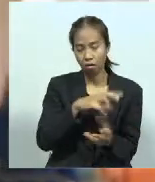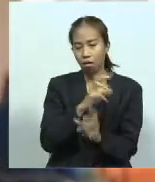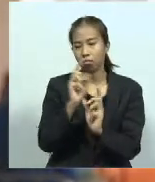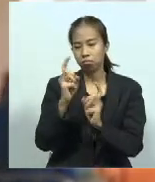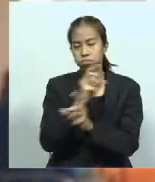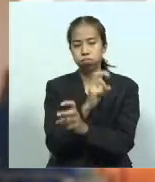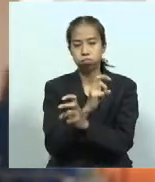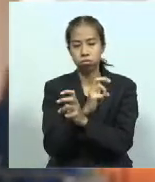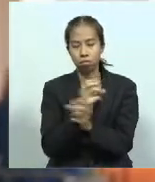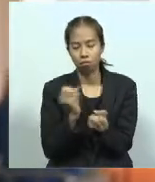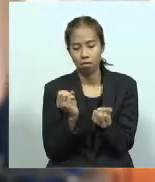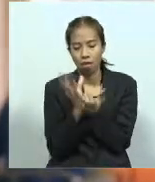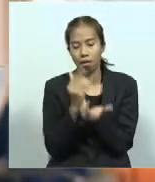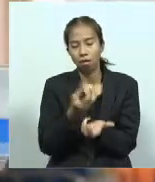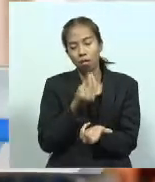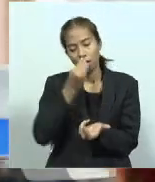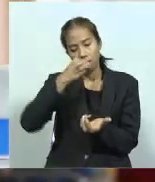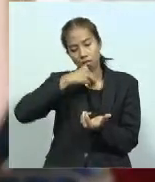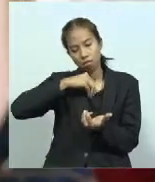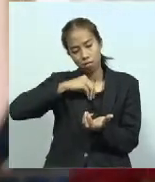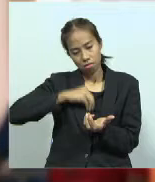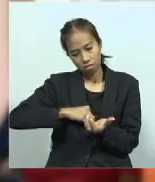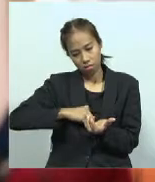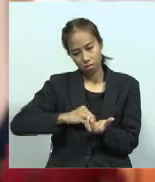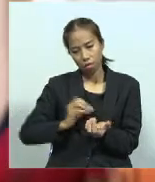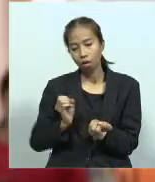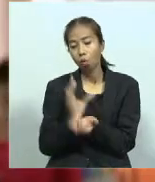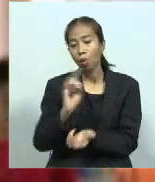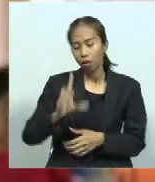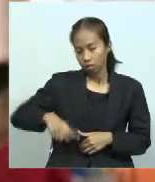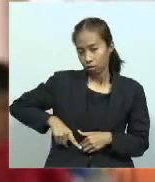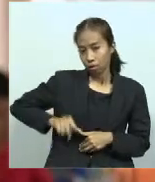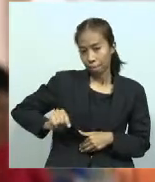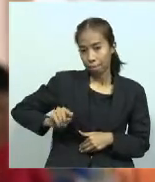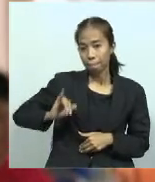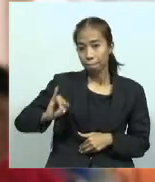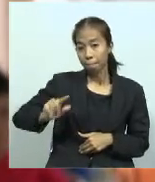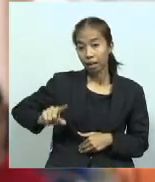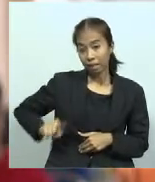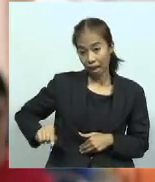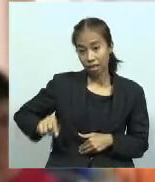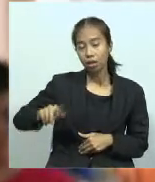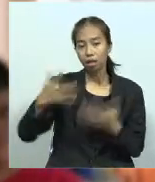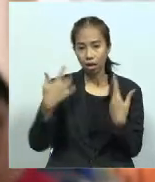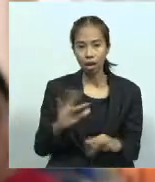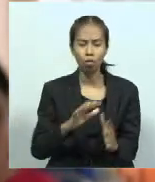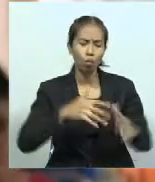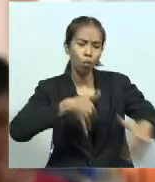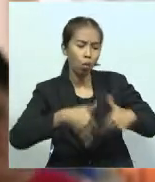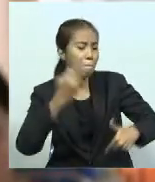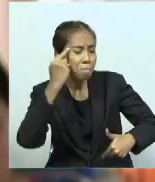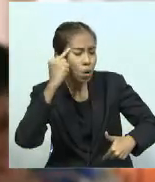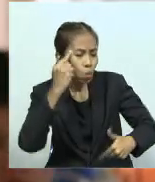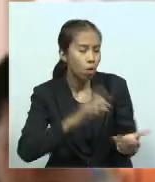าและตัวอะแมนิต้าท็อกซินนี่นะครับก็จะมีพิษต่อตับและไตทีนี้เขาก็ปรากฏว่าไปเก็บมาแล้วเขาเข้าใจว่ามัน